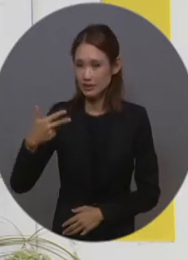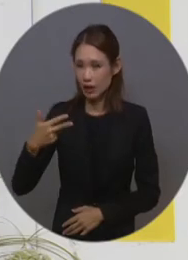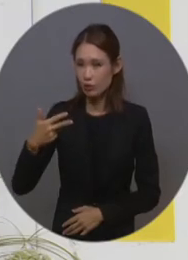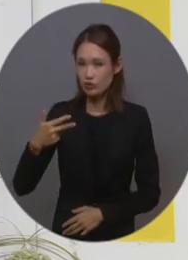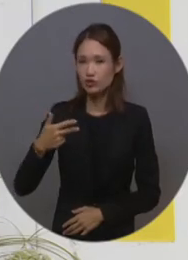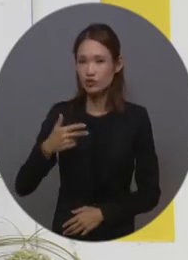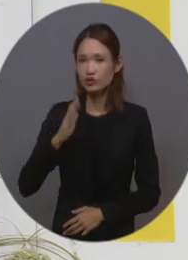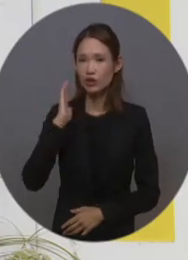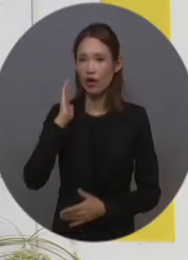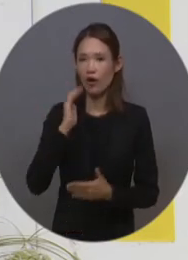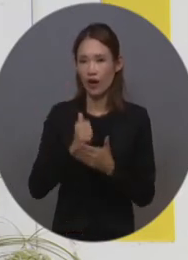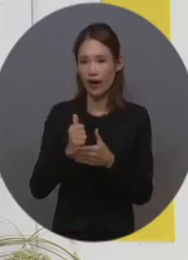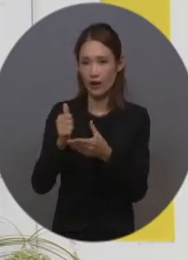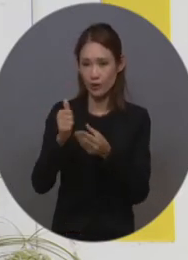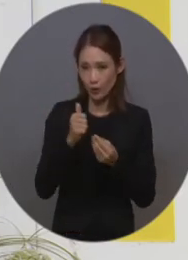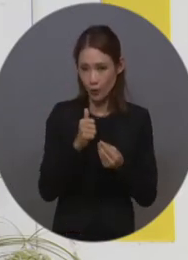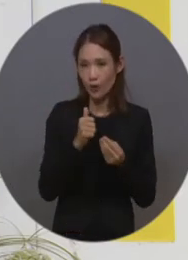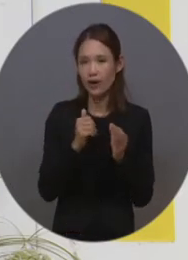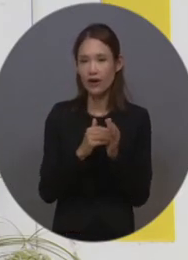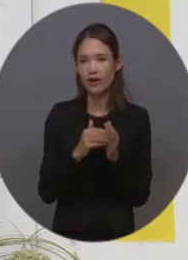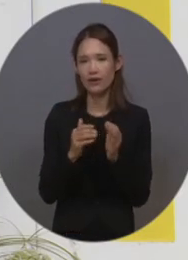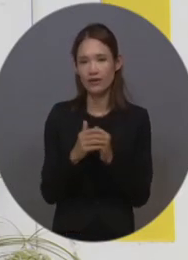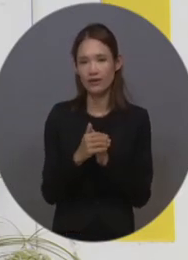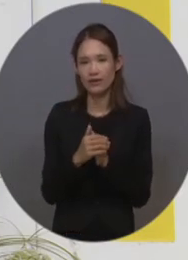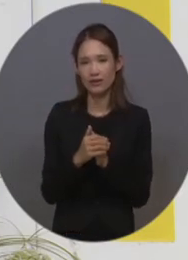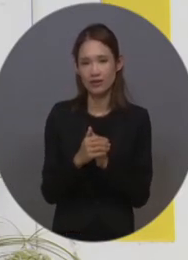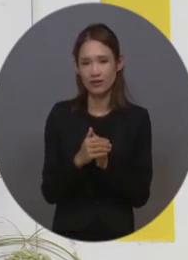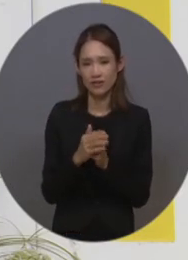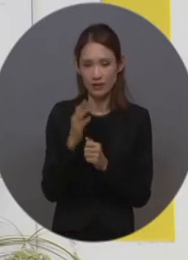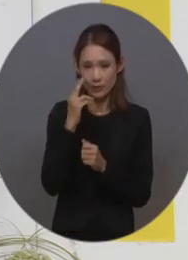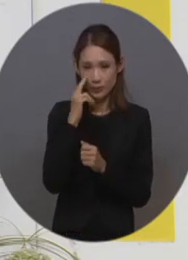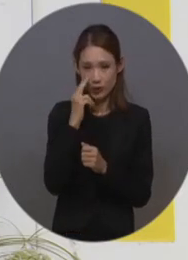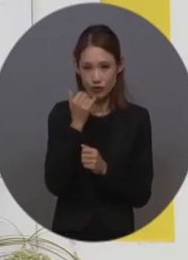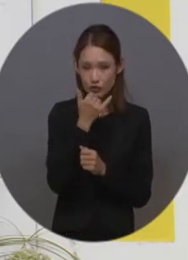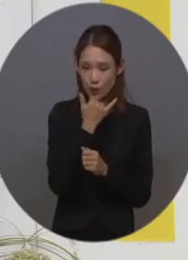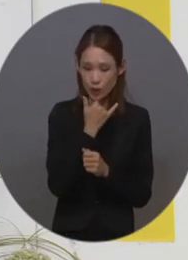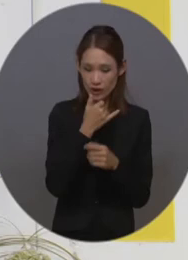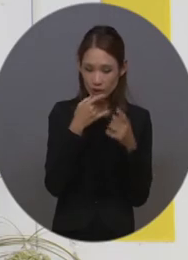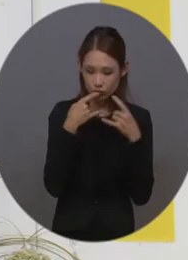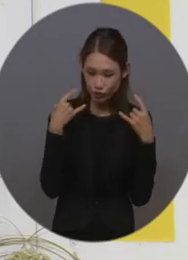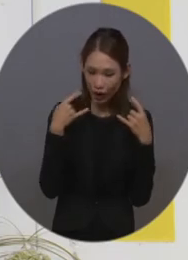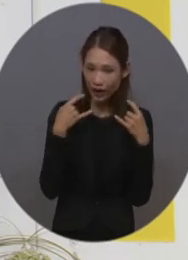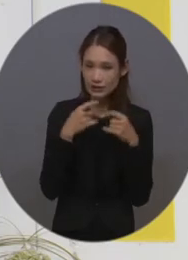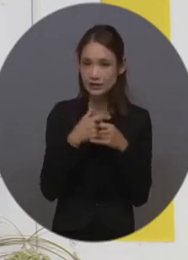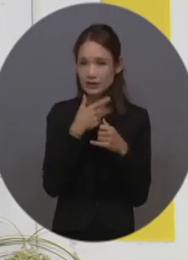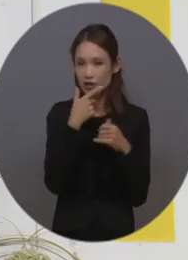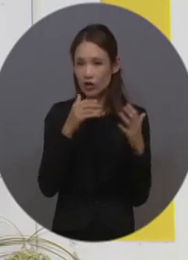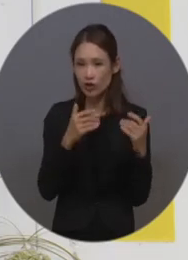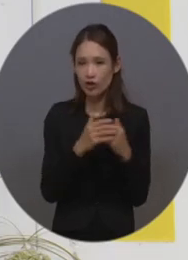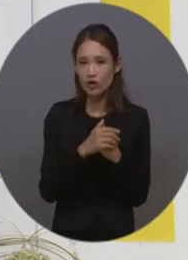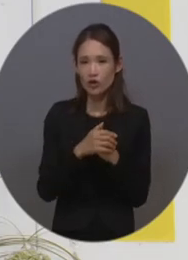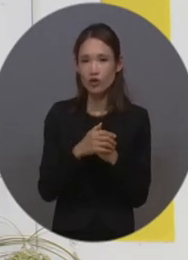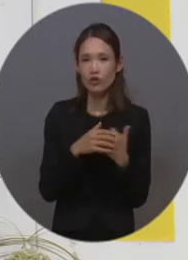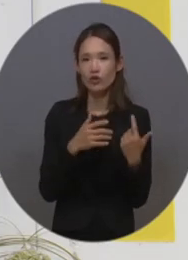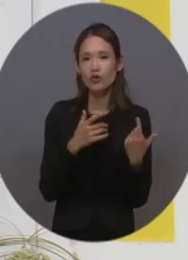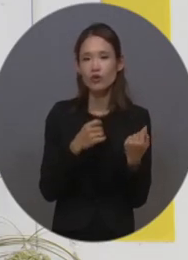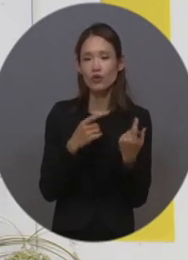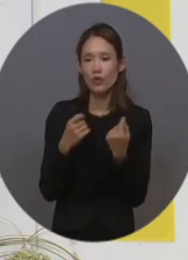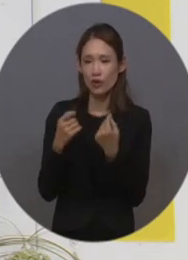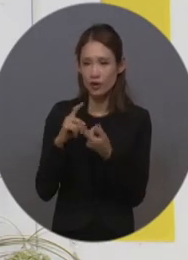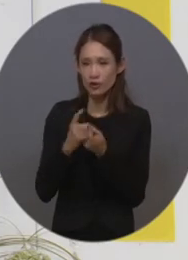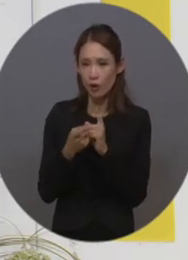대통령이 초대받지 않습니까? 그럼요. 네, 그래서 네. 거기서 미국, 독일, 불란서, 영국, 이태리, 캐나다 이런 나라들하고 지금